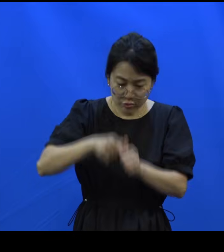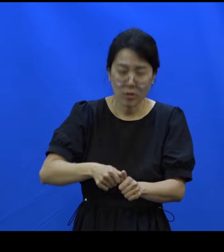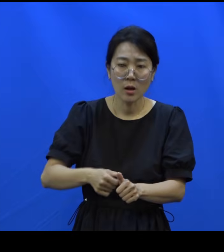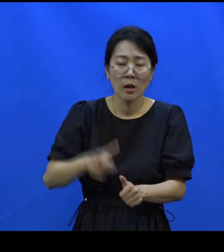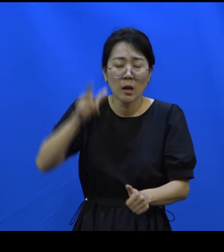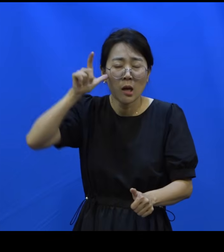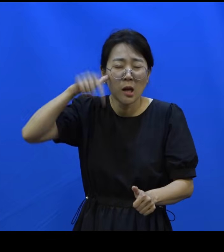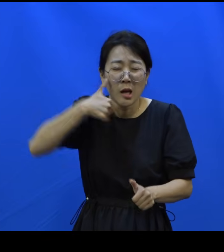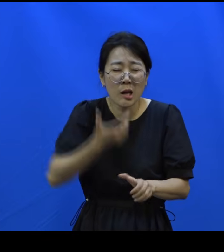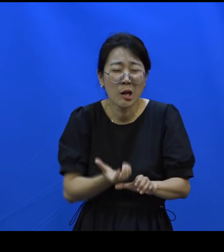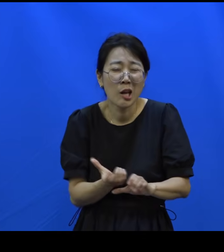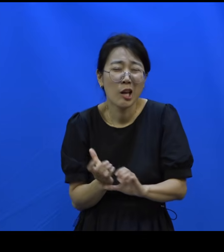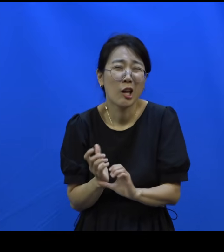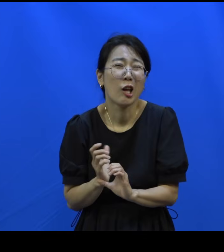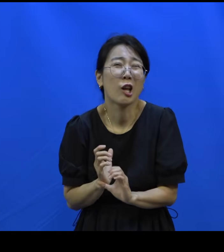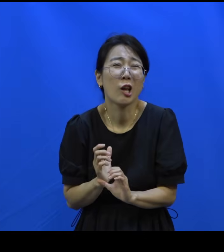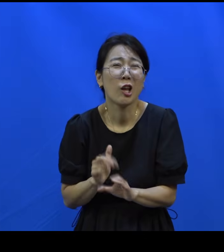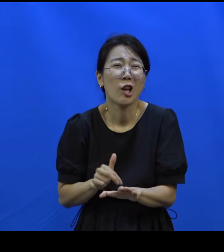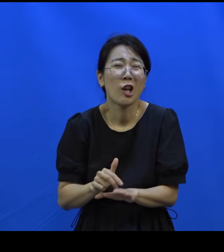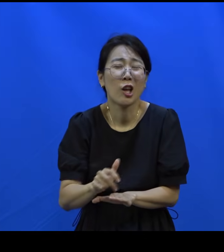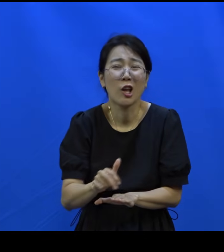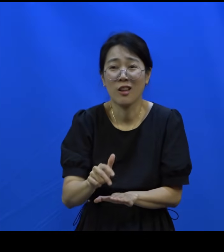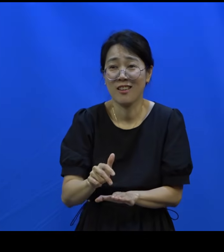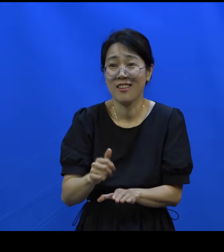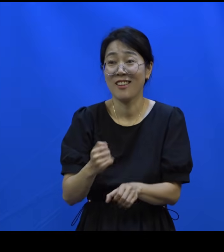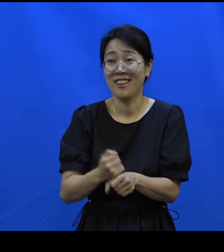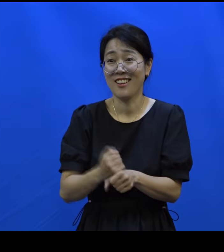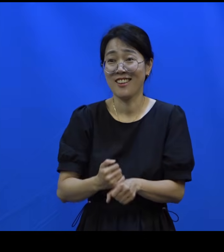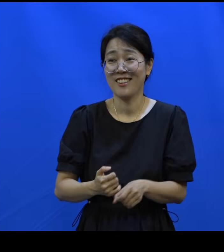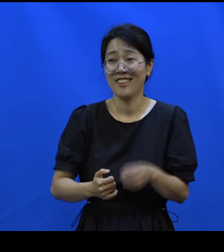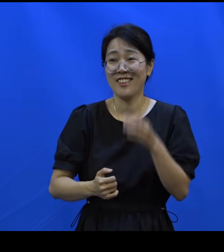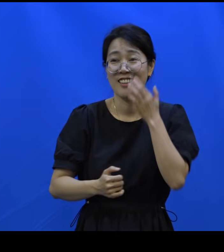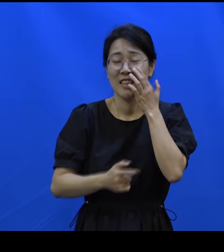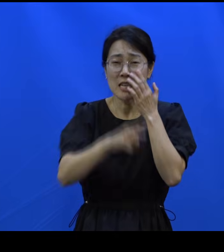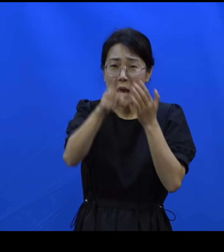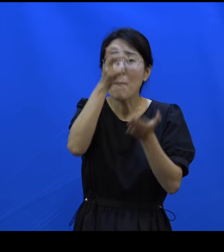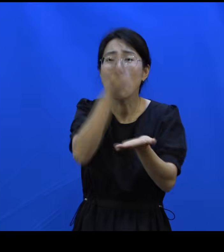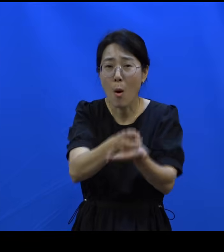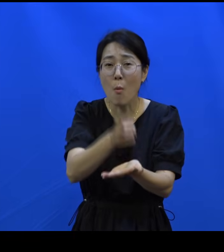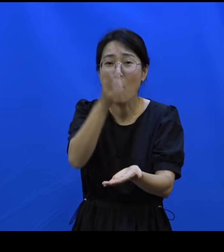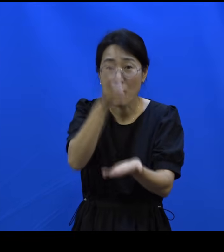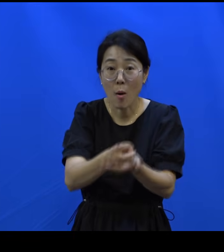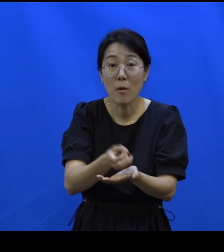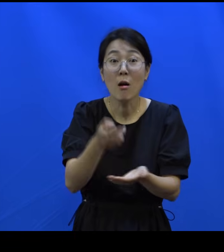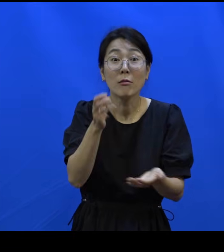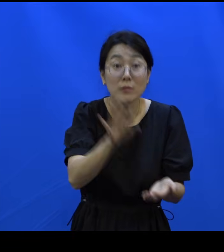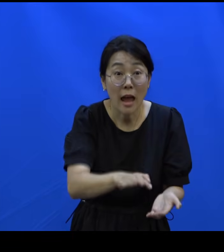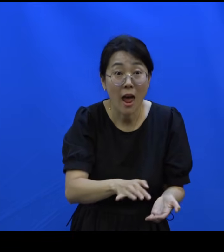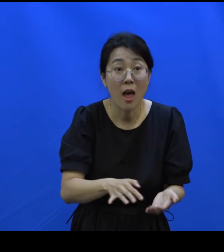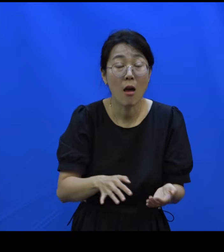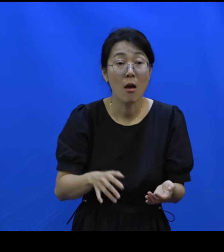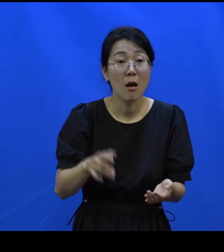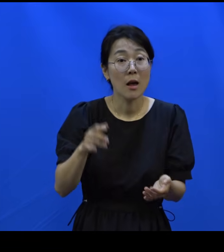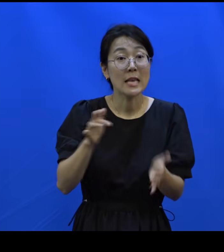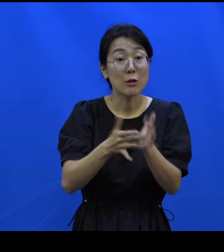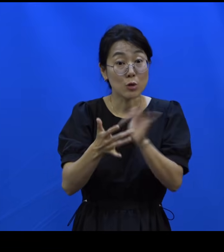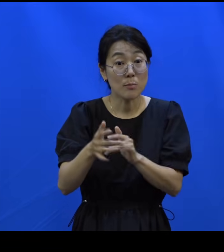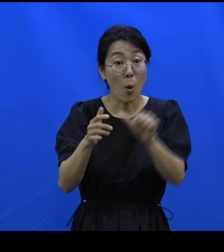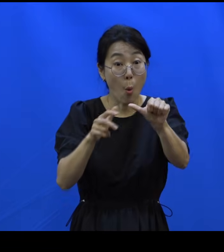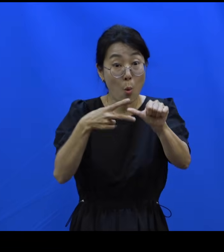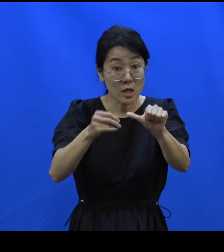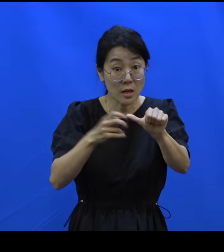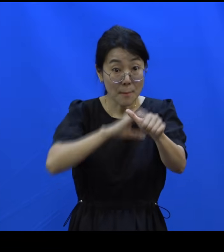억지로 진 십자가이기 때문에 기쁘게 질 수가 없는 거죠. 그죠? 근데 주님은 이렇게 얘기하는 거야. 누가 오리를 가자거든 심리까지